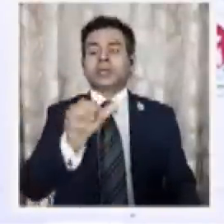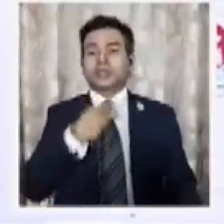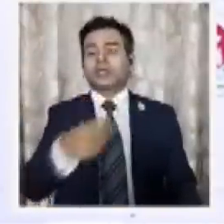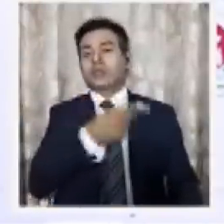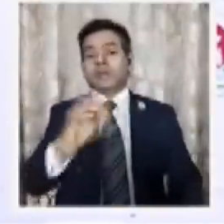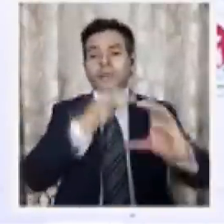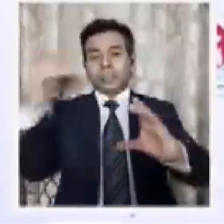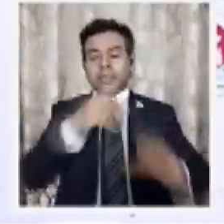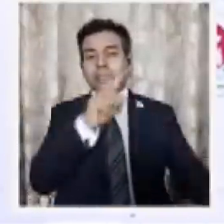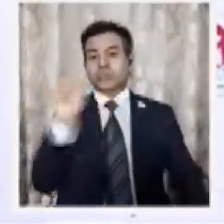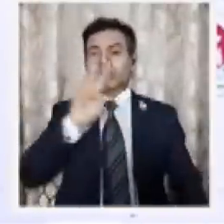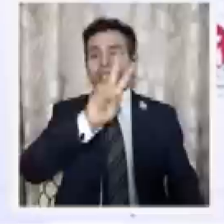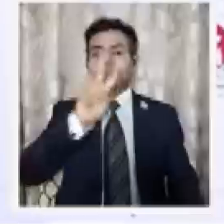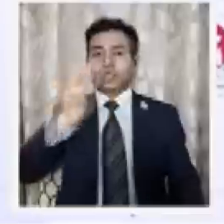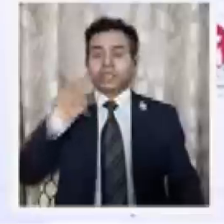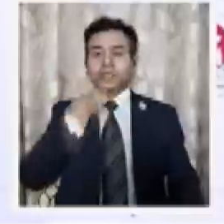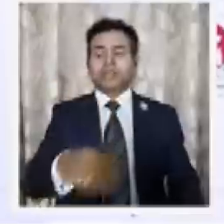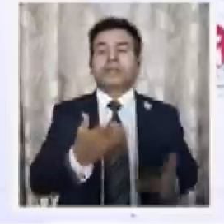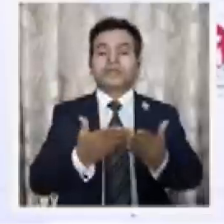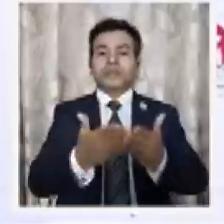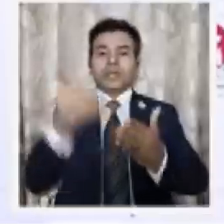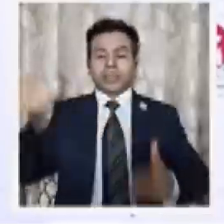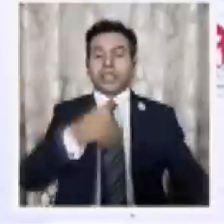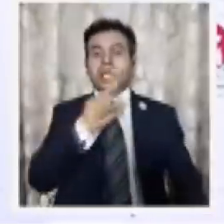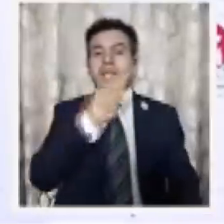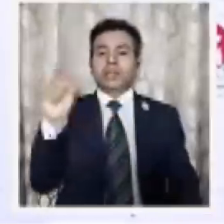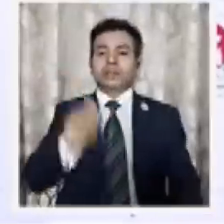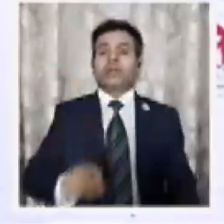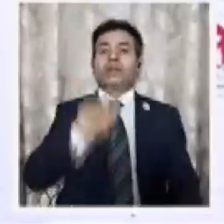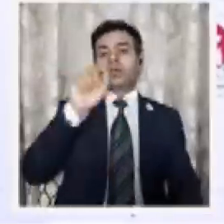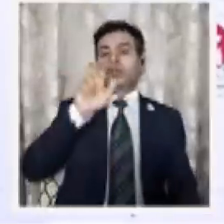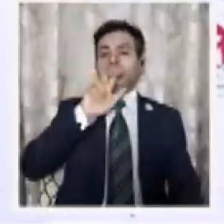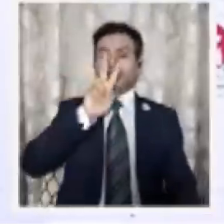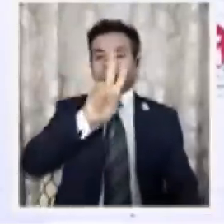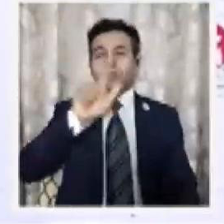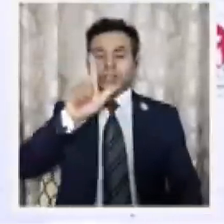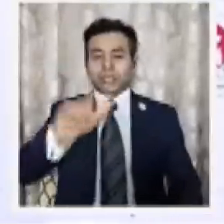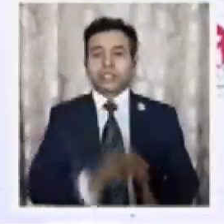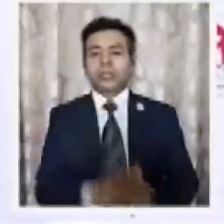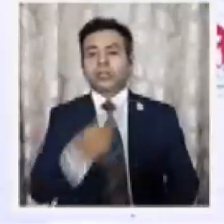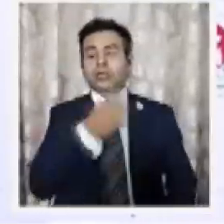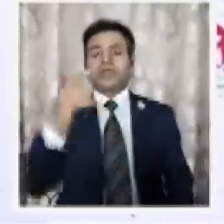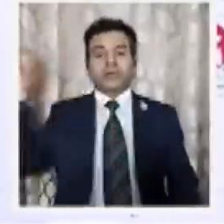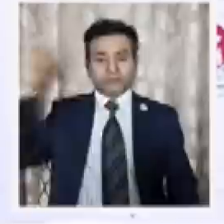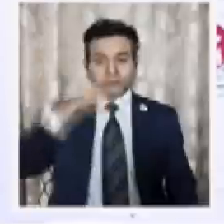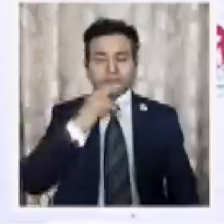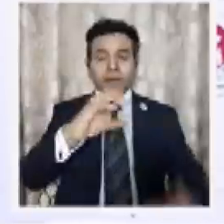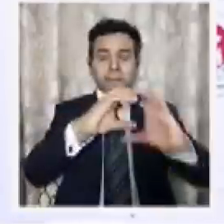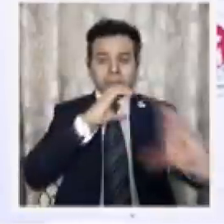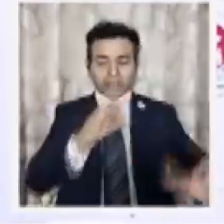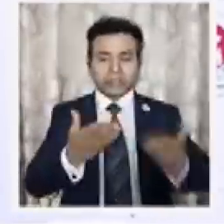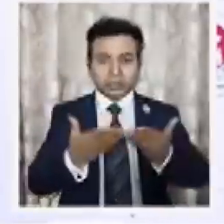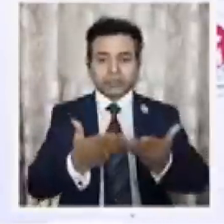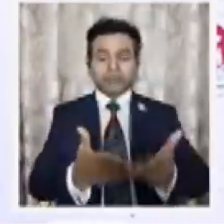আন্তর্জাতিক বিমানবন্দরে 1,460 জন, সকল স্থলবন্দরে 123 জন এবং দুটি সমুদ্র বন্দরে 127 জন।